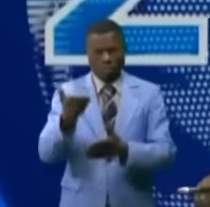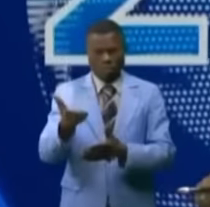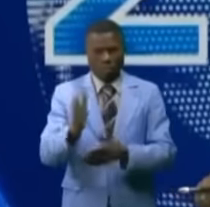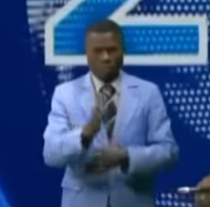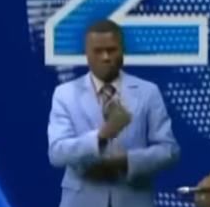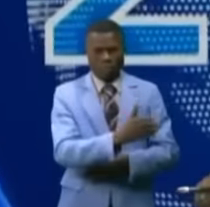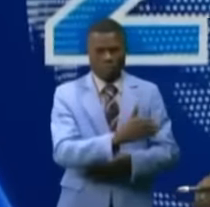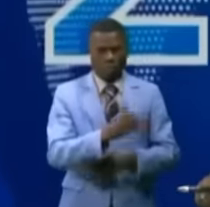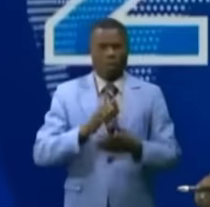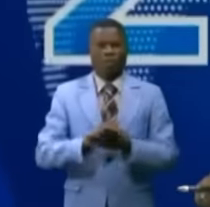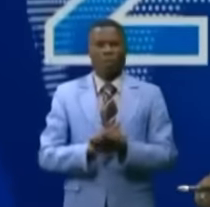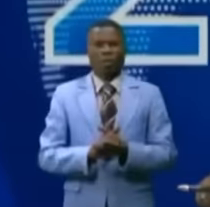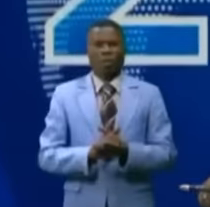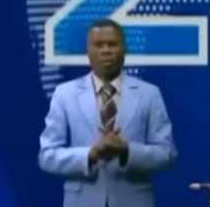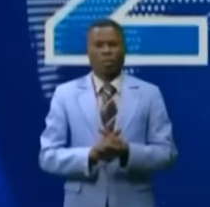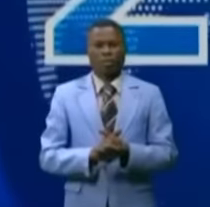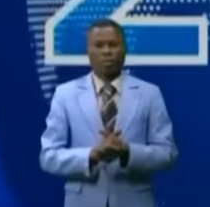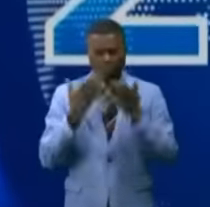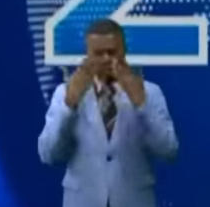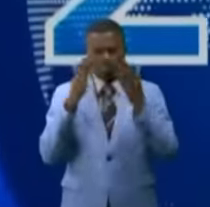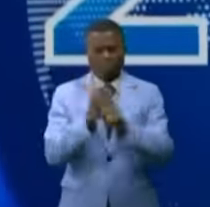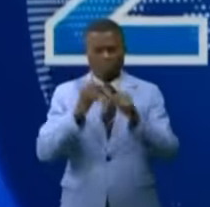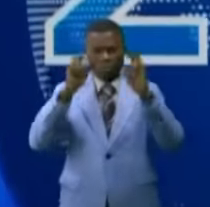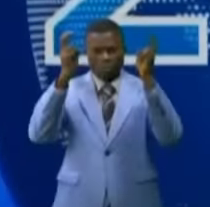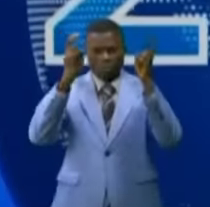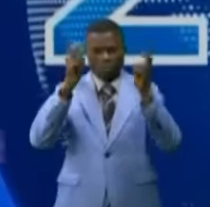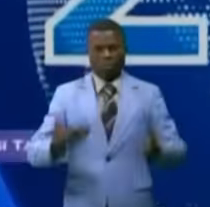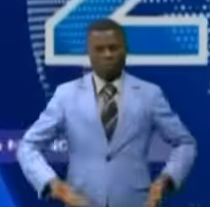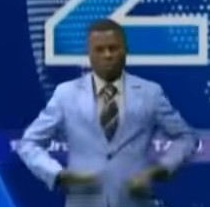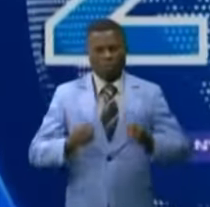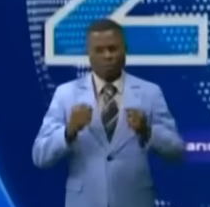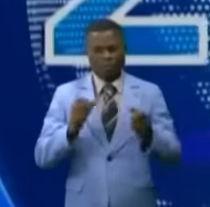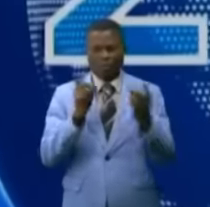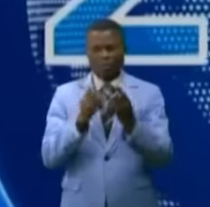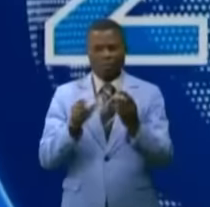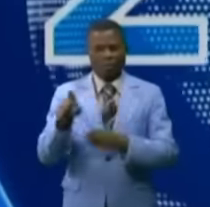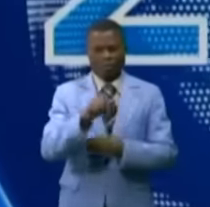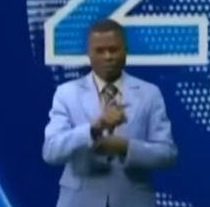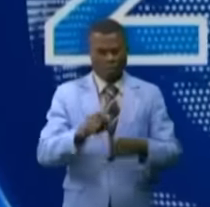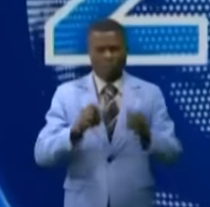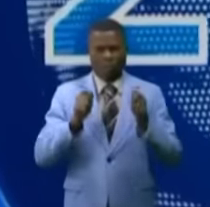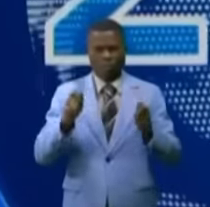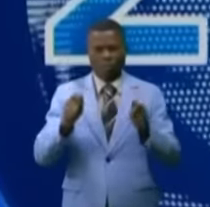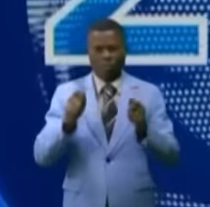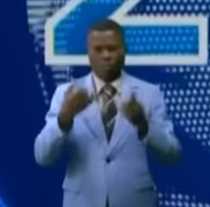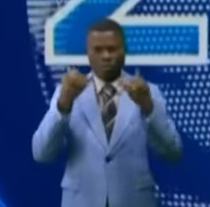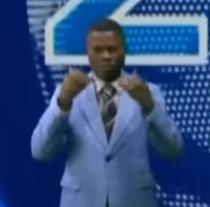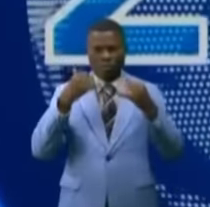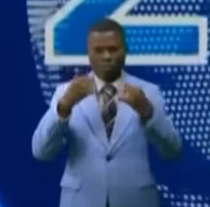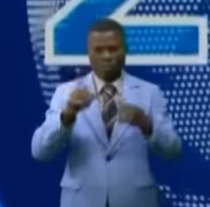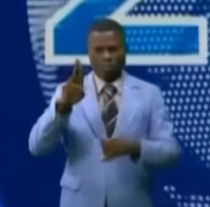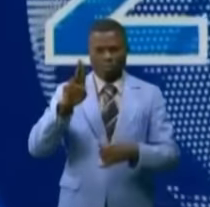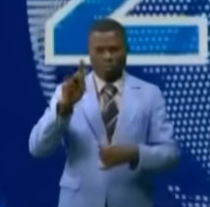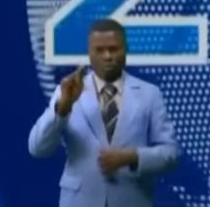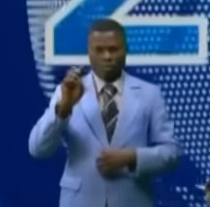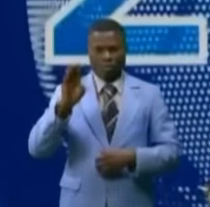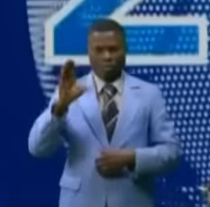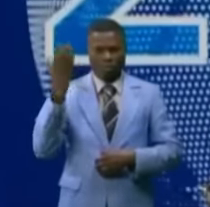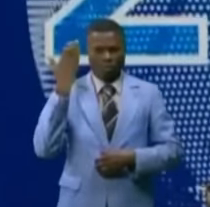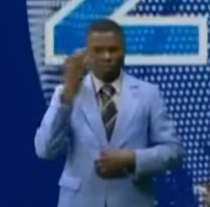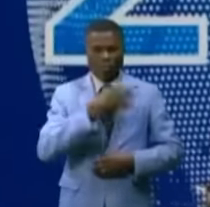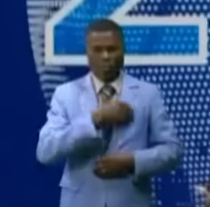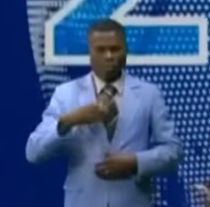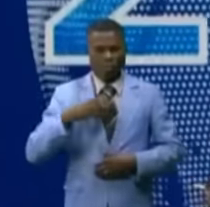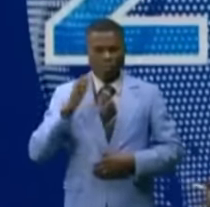fortes. Voilà pour les titres. Très heureuse de vous retrouver à travers cette grande édition d'informations sur la chaîne nationale. Mesdames et